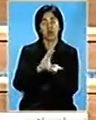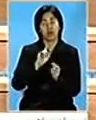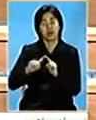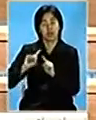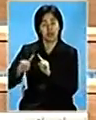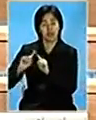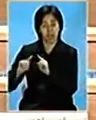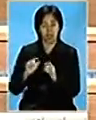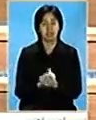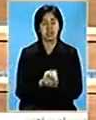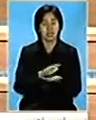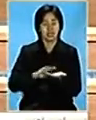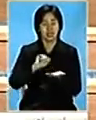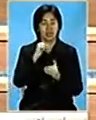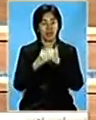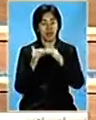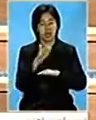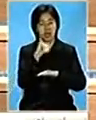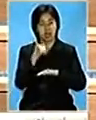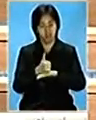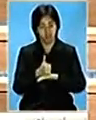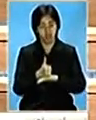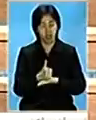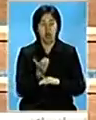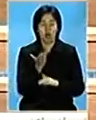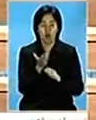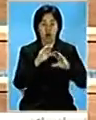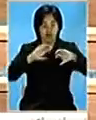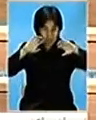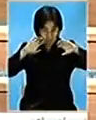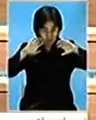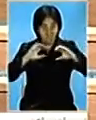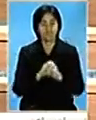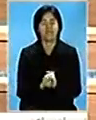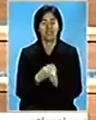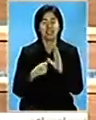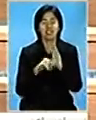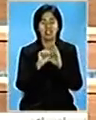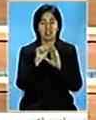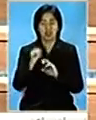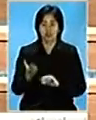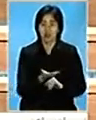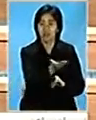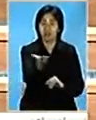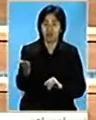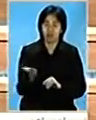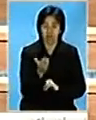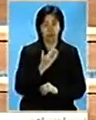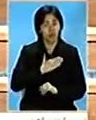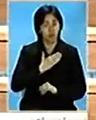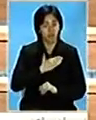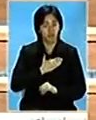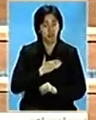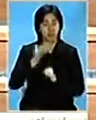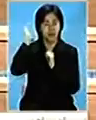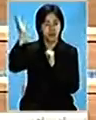ที่สภาพัฒนาการเมืองได้ขอมายังรัฐบาลและผ่านสภาผู้แทนราษฎรแห่งนี้กระผมในฐานะโฆษ